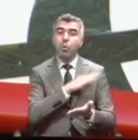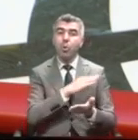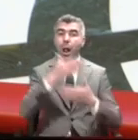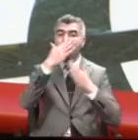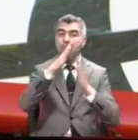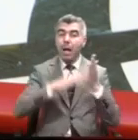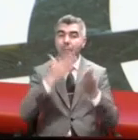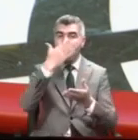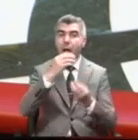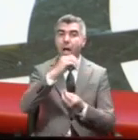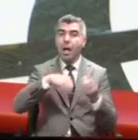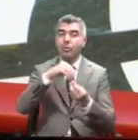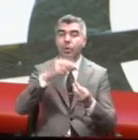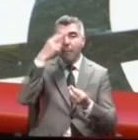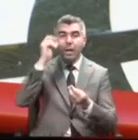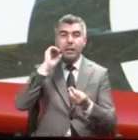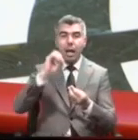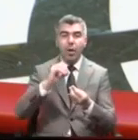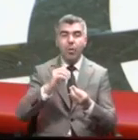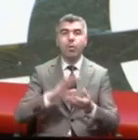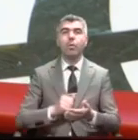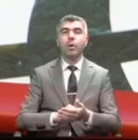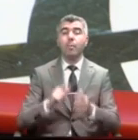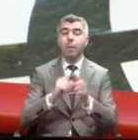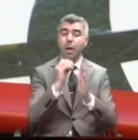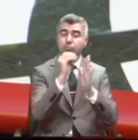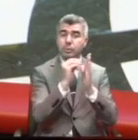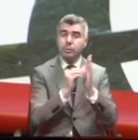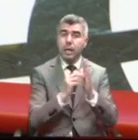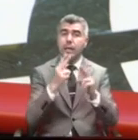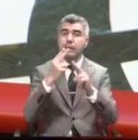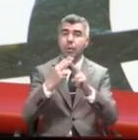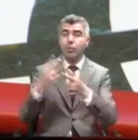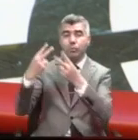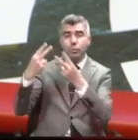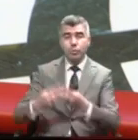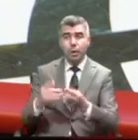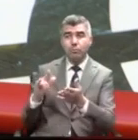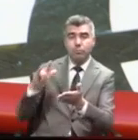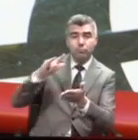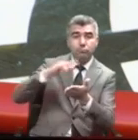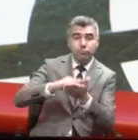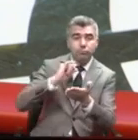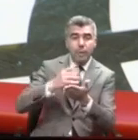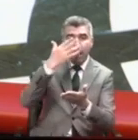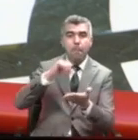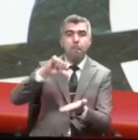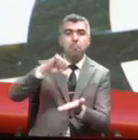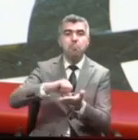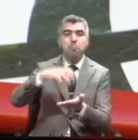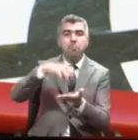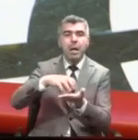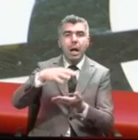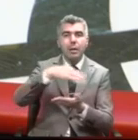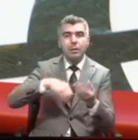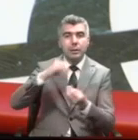الحاج مختلف من جهه السعوديه المكلف بشؤون الحج وضع وحصل ترتيبات استقبال ونقل الحجاج بامكان المكرمه والمدينه